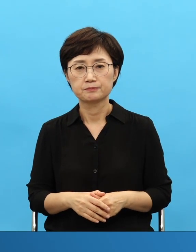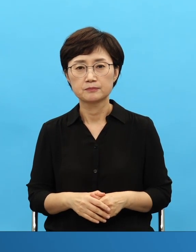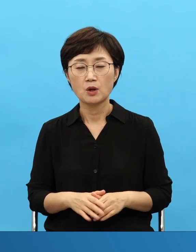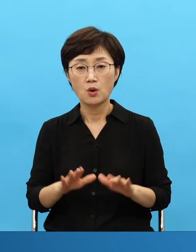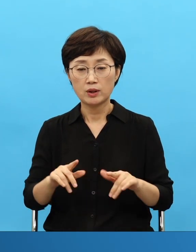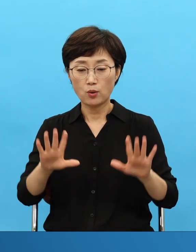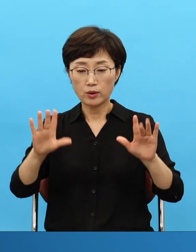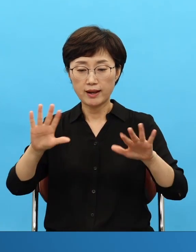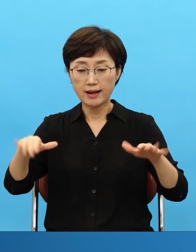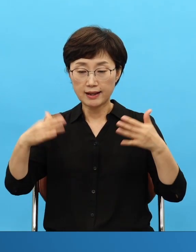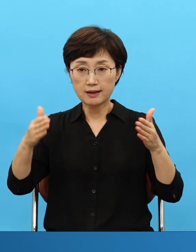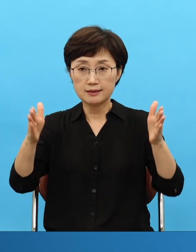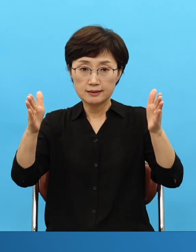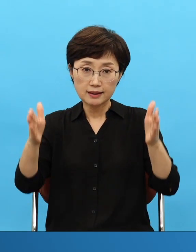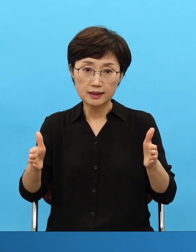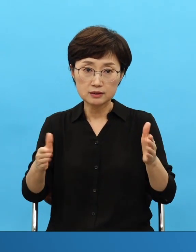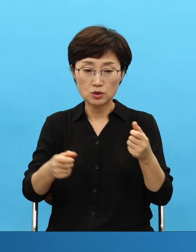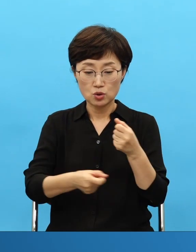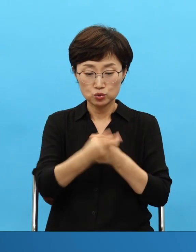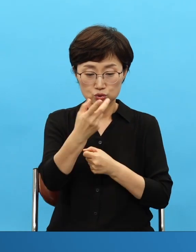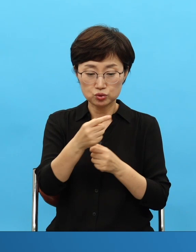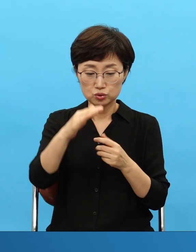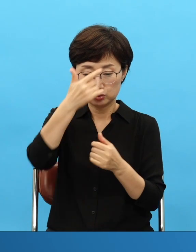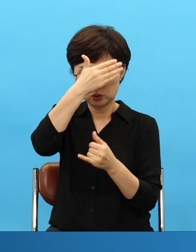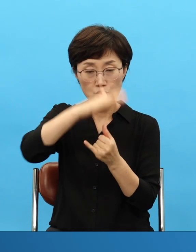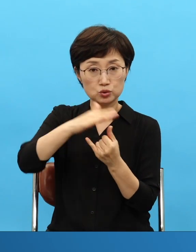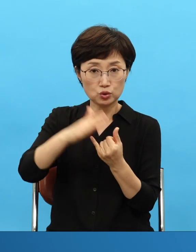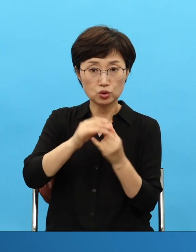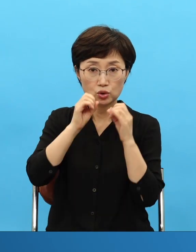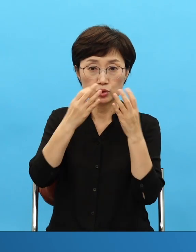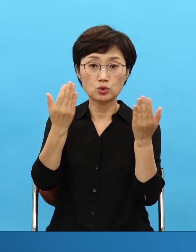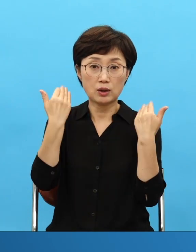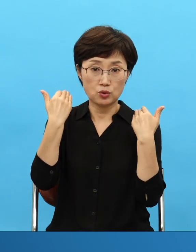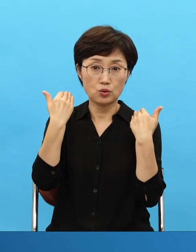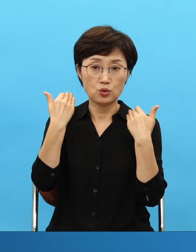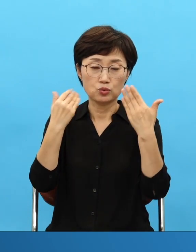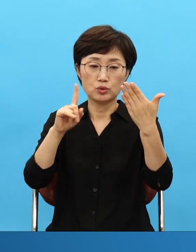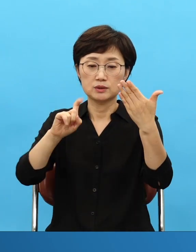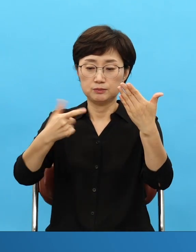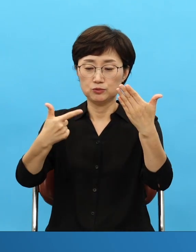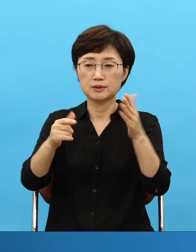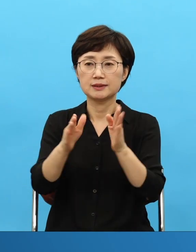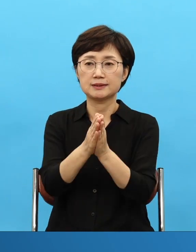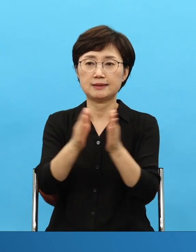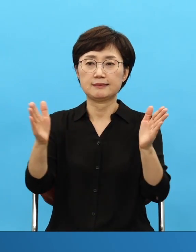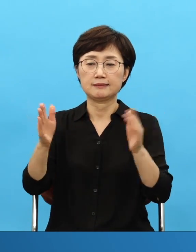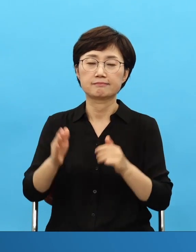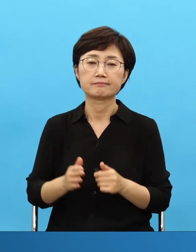2023년 가을학기 초등 청소년 전도신학원이 오는 9월 16일 개강합니다.